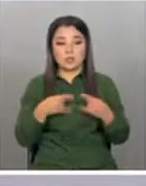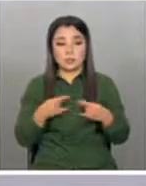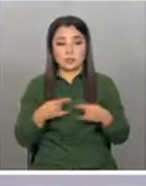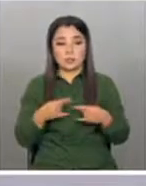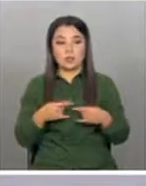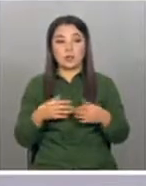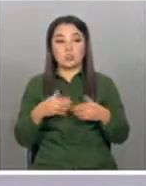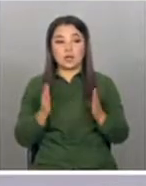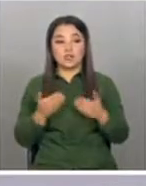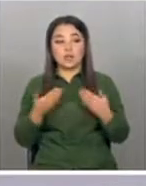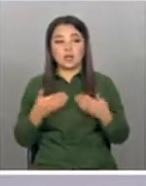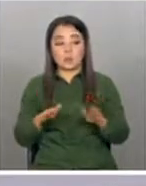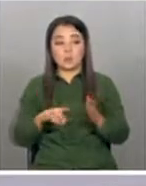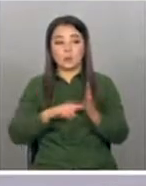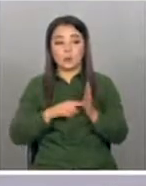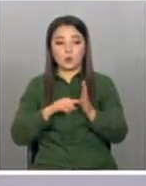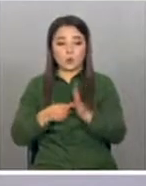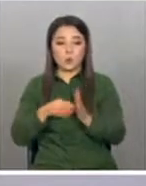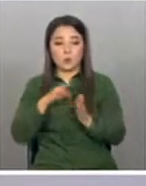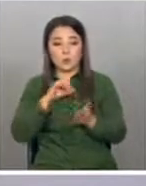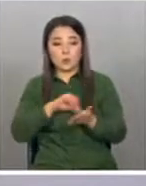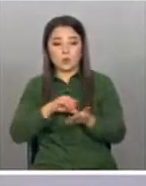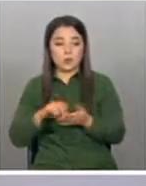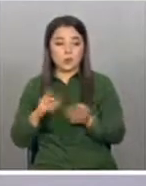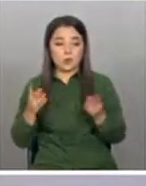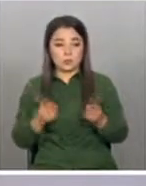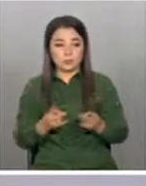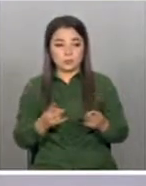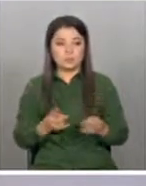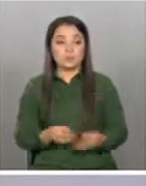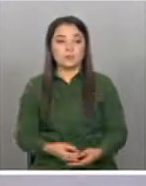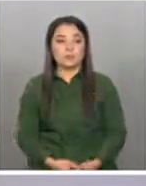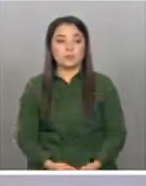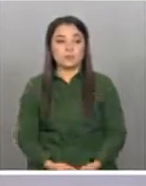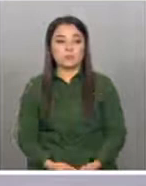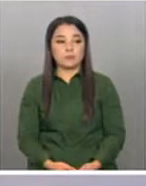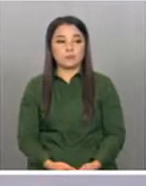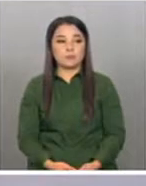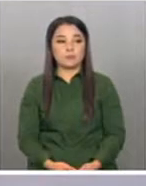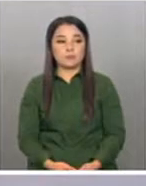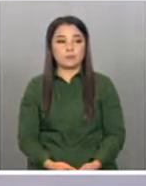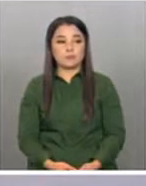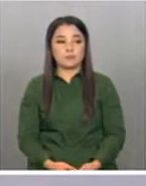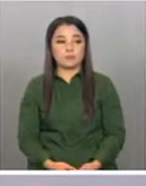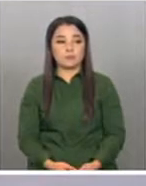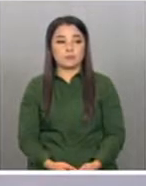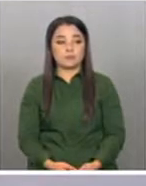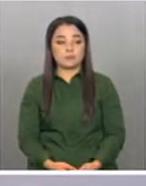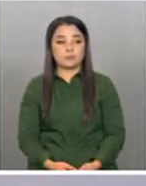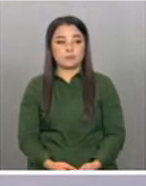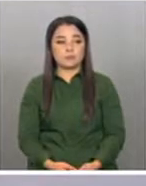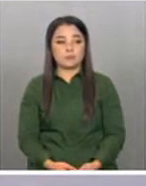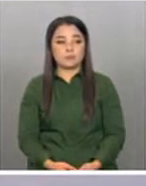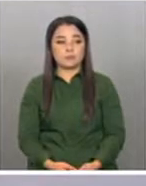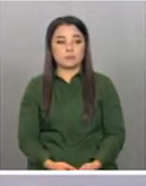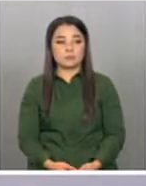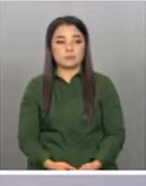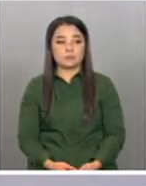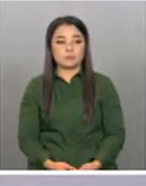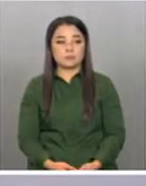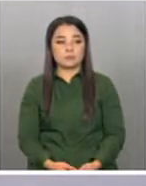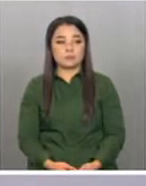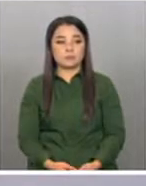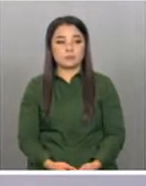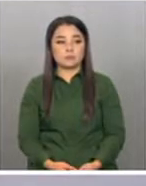жақшаларды ашып, көбімшені көбімшеге көбейтейік. Сонда 2z азайту 10, қосу 4z квадрат